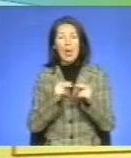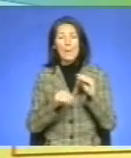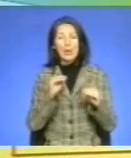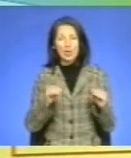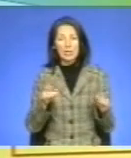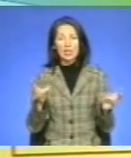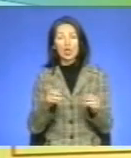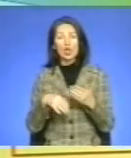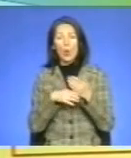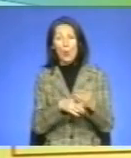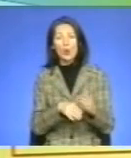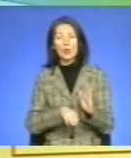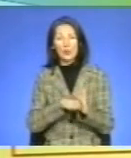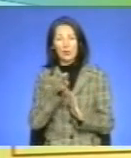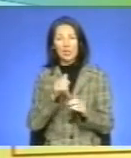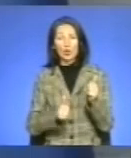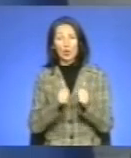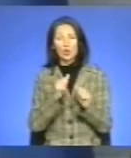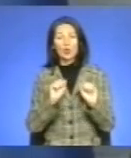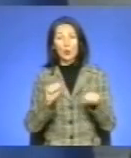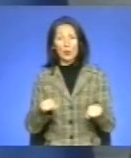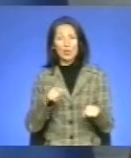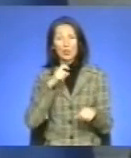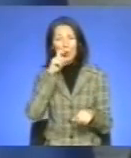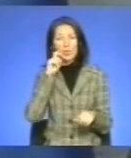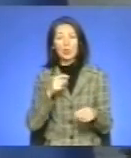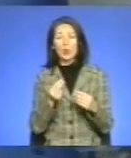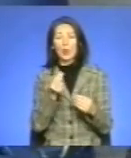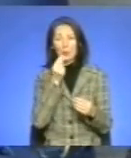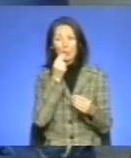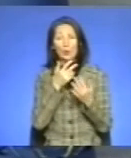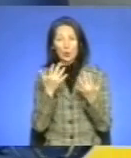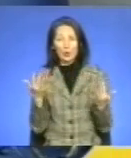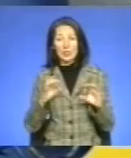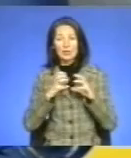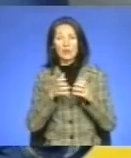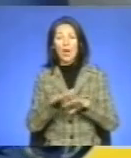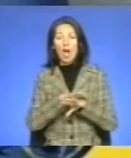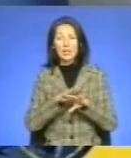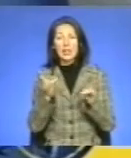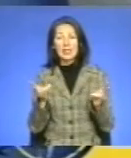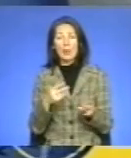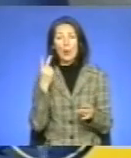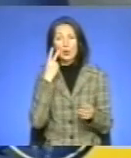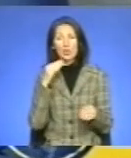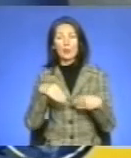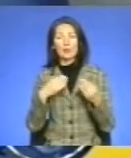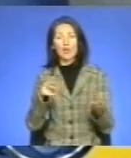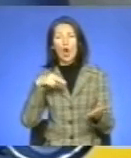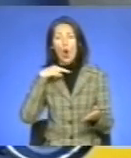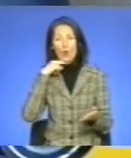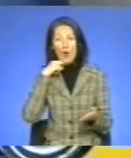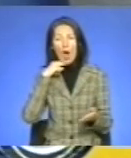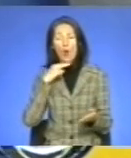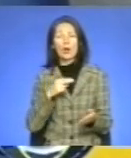спроможність вітчизняної продукції на світових ринках. Слід постійно приділяти виняткову увагу соціально-економічному розвитку